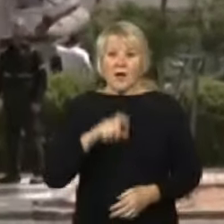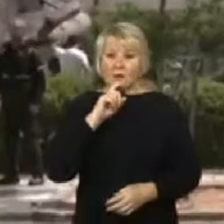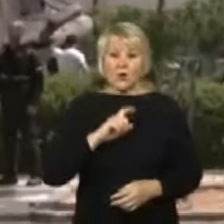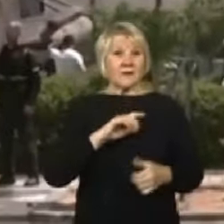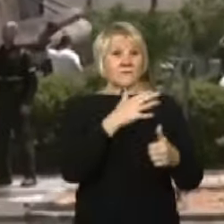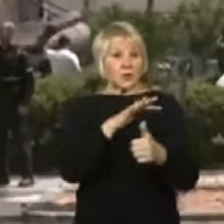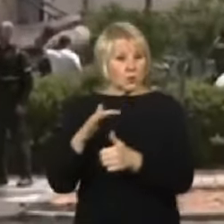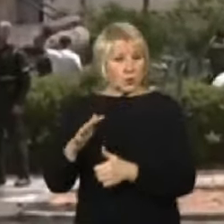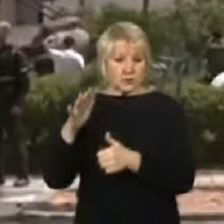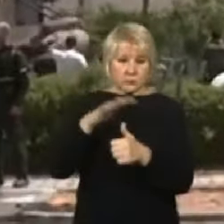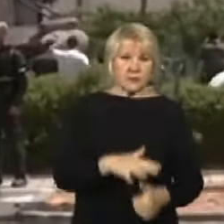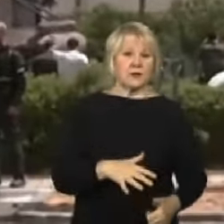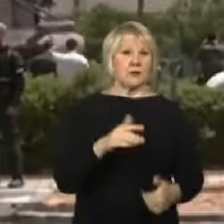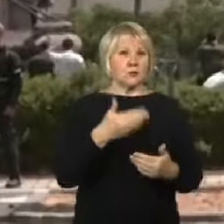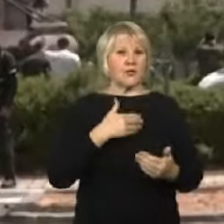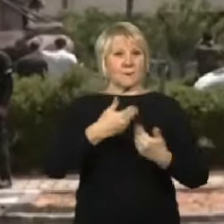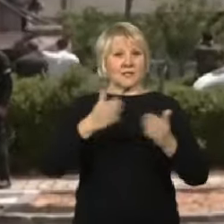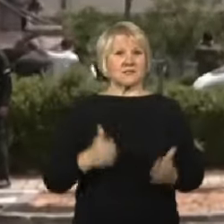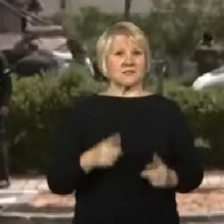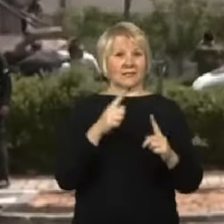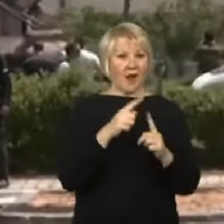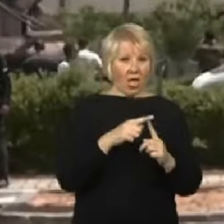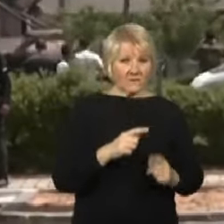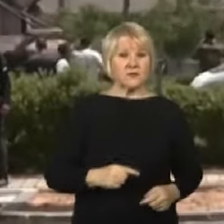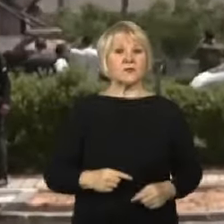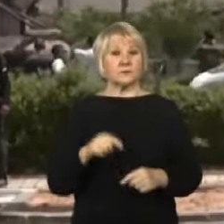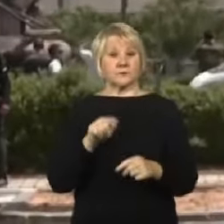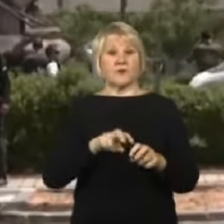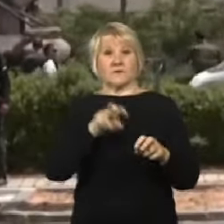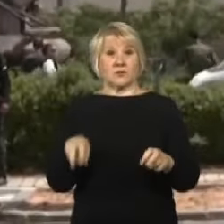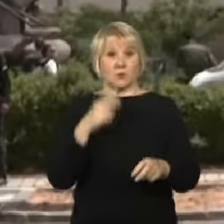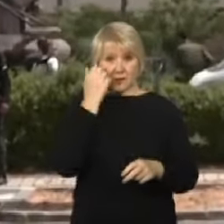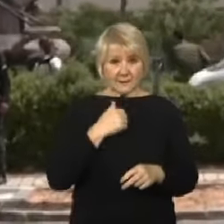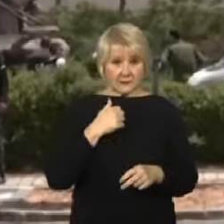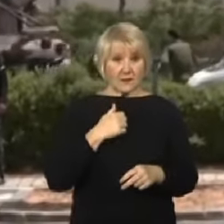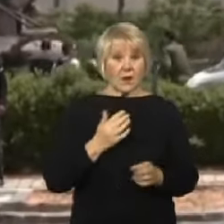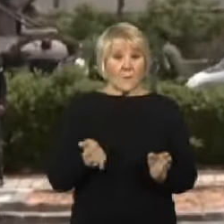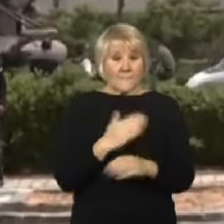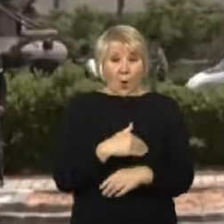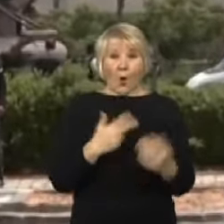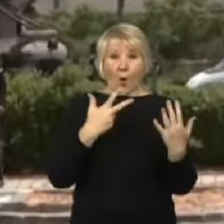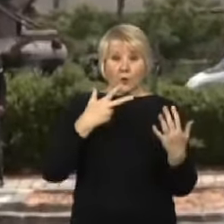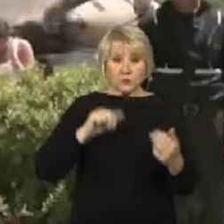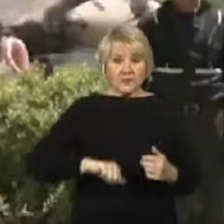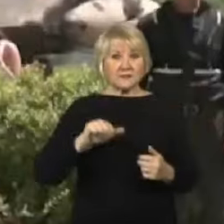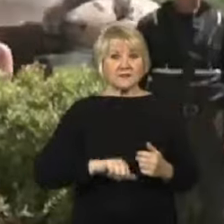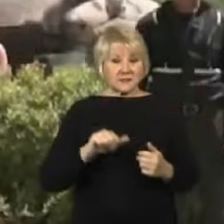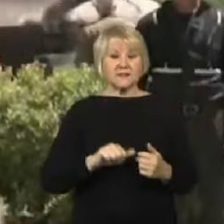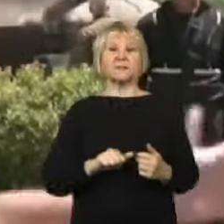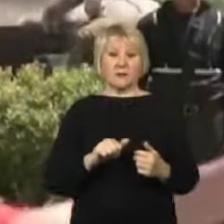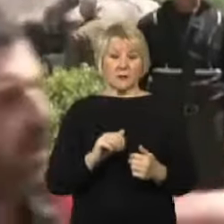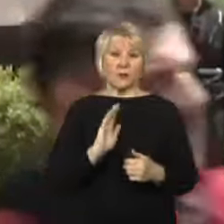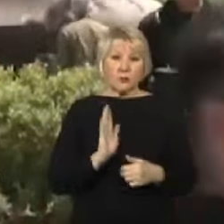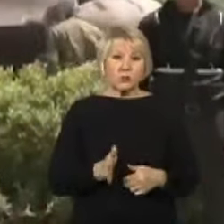Vojenský vrtulník přistává na předměstí Tel Avivu. Z jeho útrop vystupují lidé, které po 8 měsících zajetí čekají